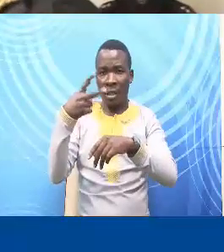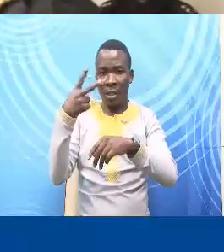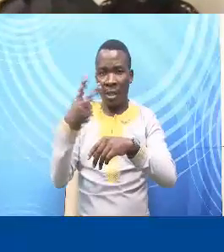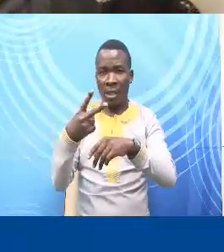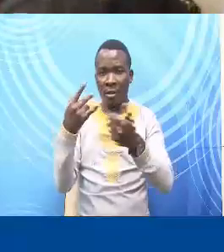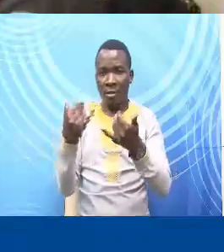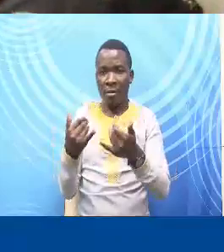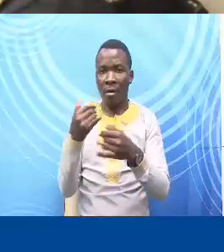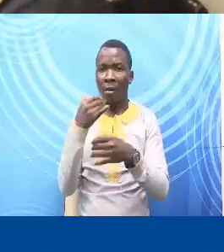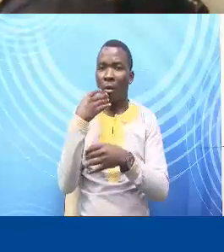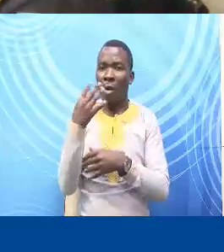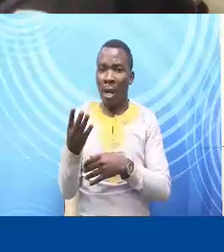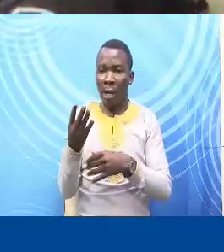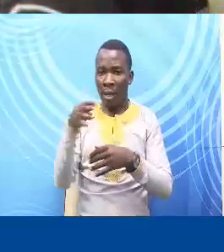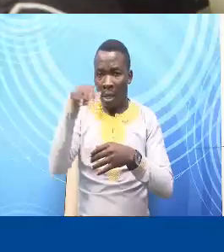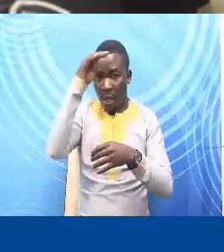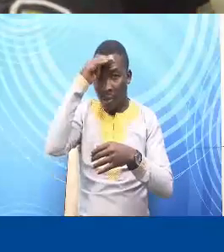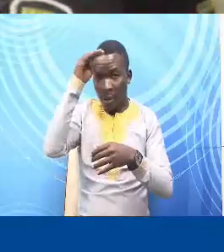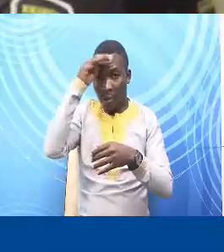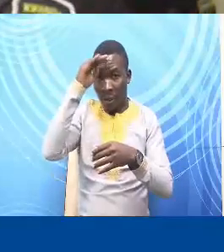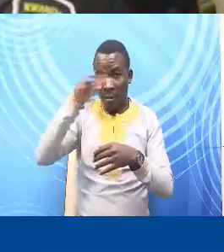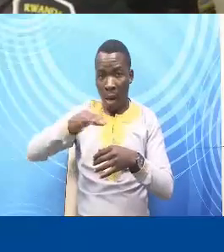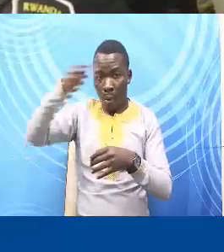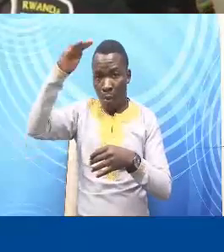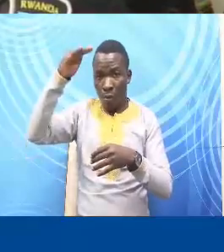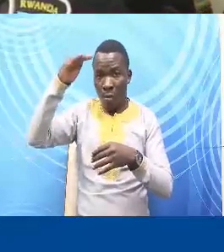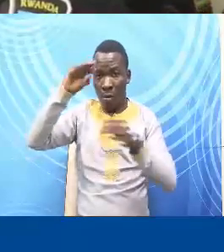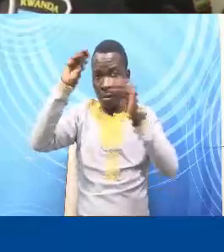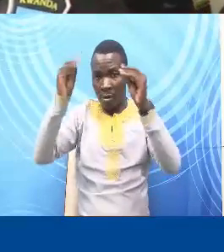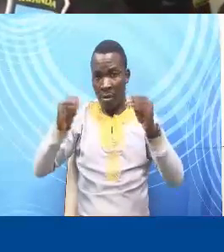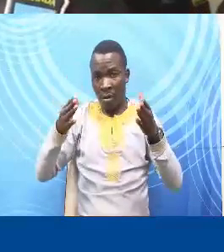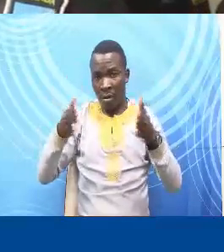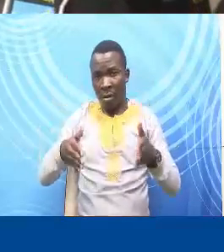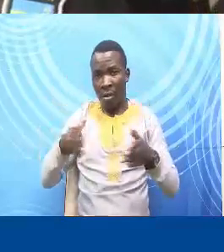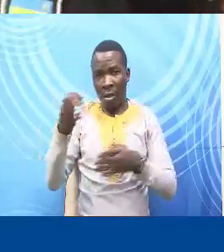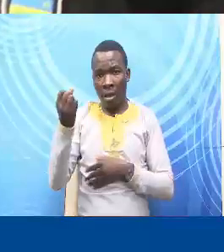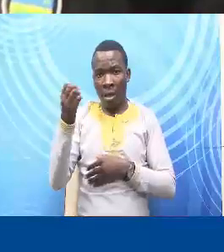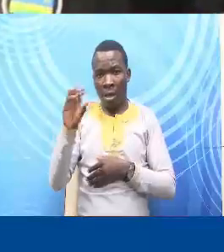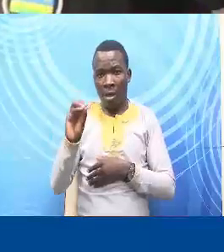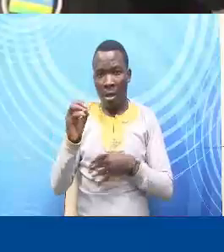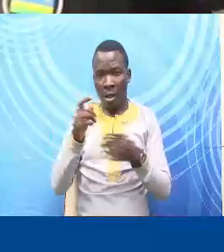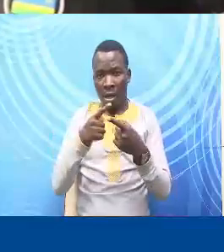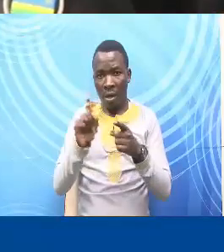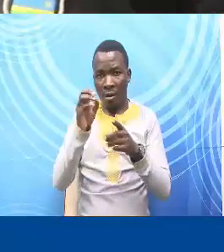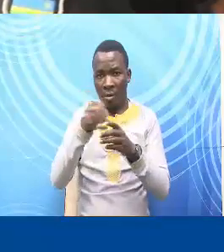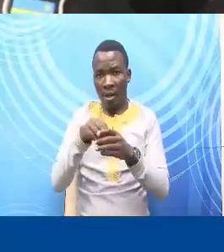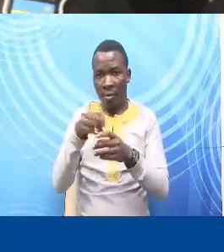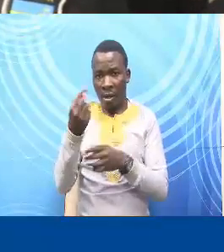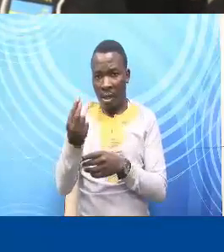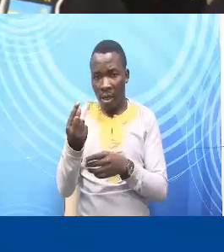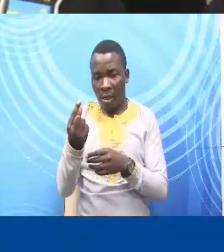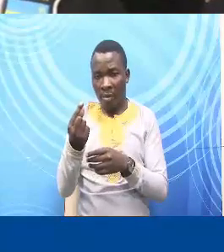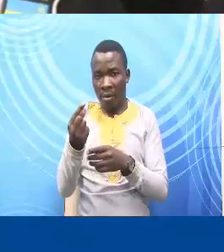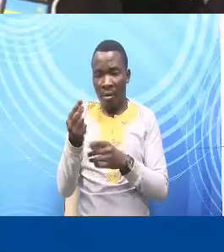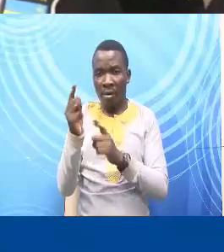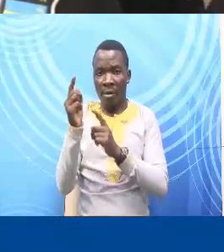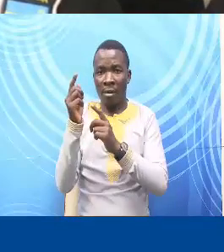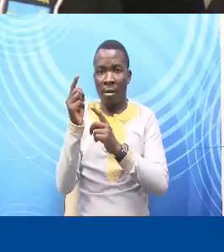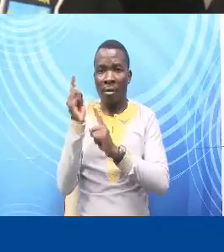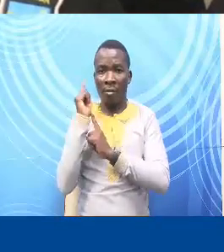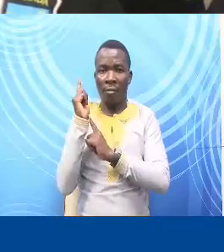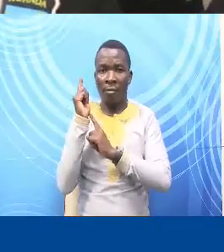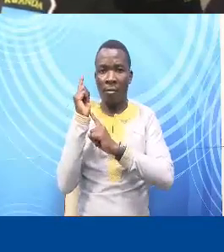kane nibwo abapolisi bakuru bo ku rwego rw'abofisiye bagera kuri 50 ariko barimo n'abake babacungagereza aba bose